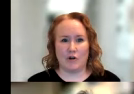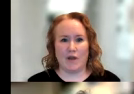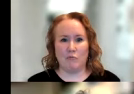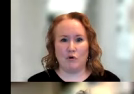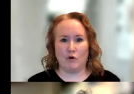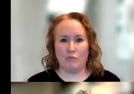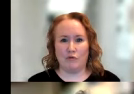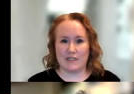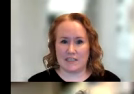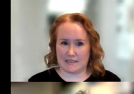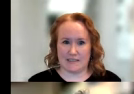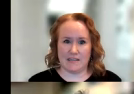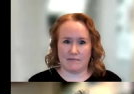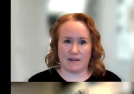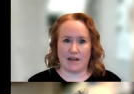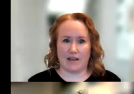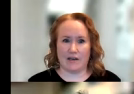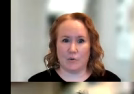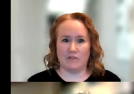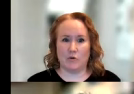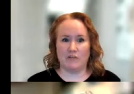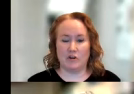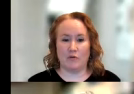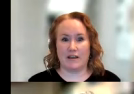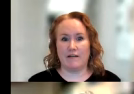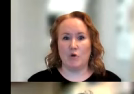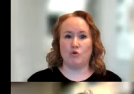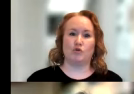alle følger med på Bufdirs nettsider. Der det